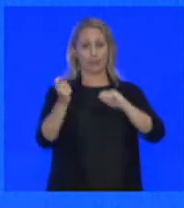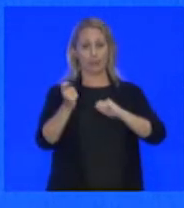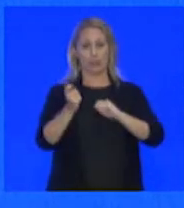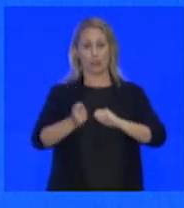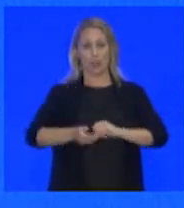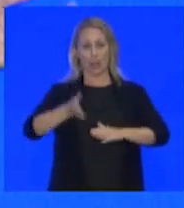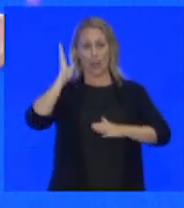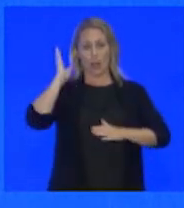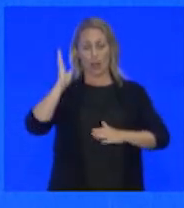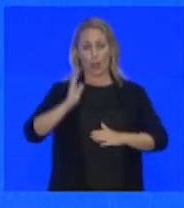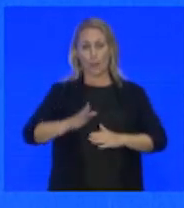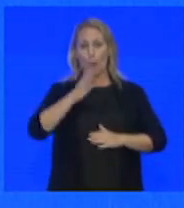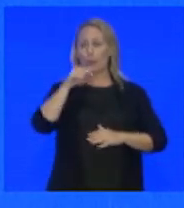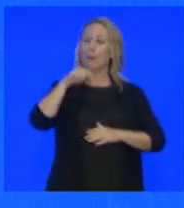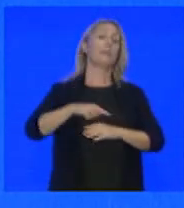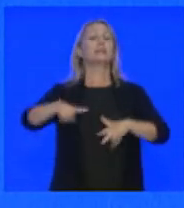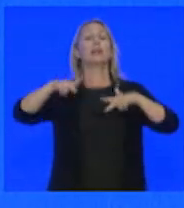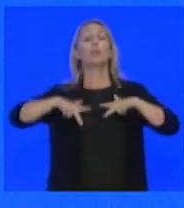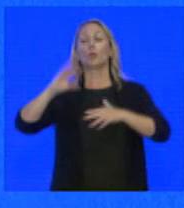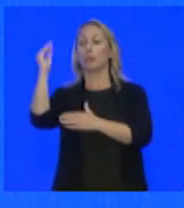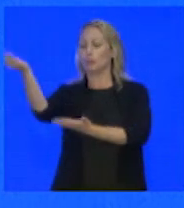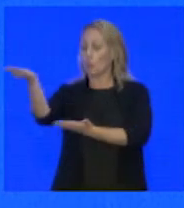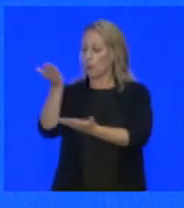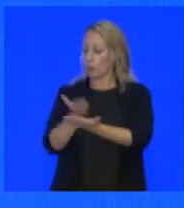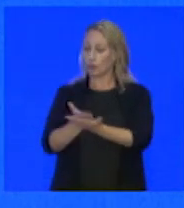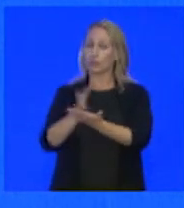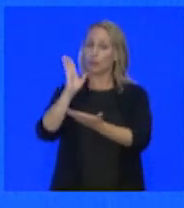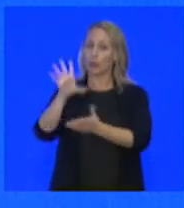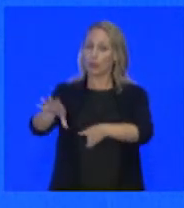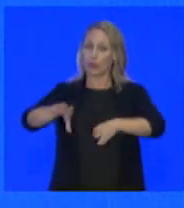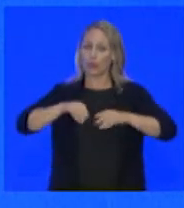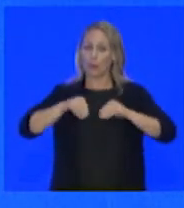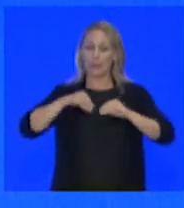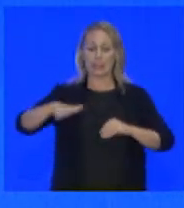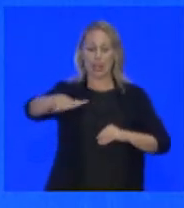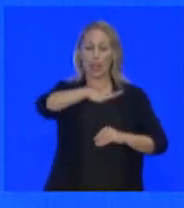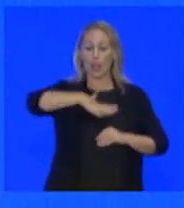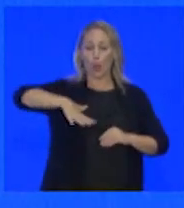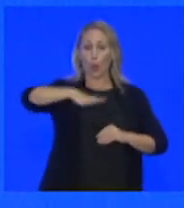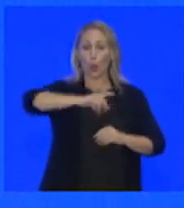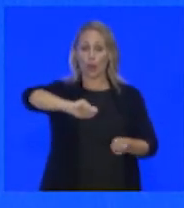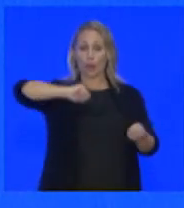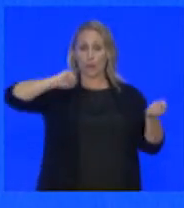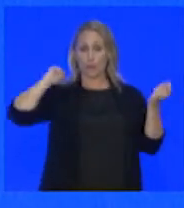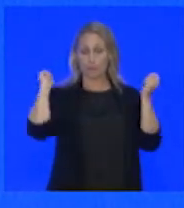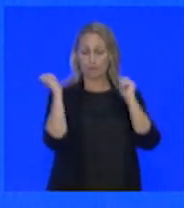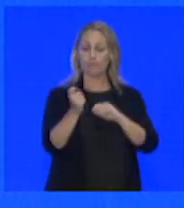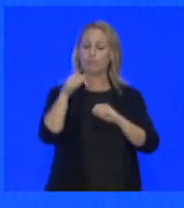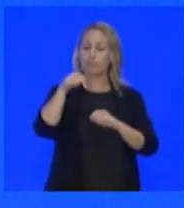να ανακαινιστούν, και αυτή είναι και η πρόταση του Υπουργείου Πολιτισμού, ως χώροι πολιτισμού και ιστορίας, φιλοξενώντας τρία ξεχωριστά